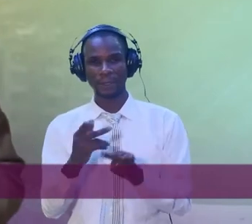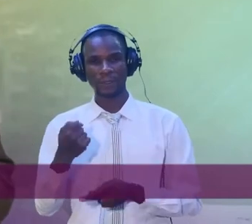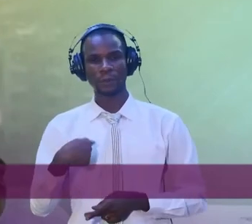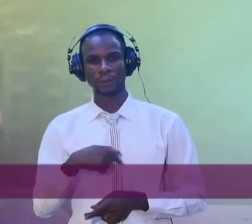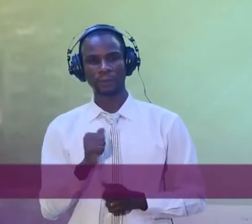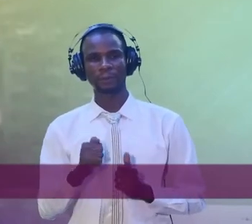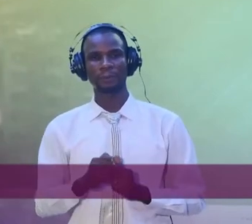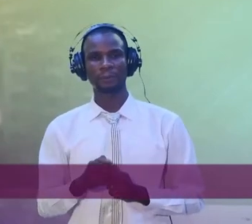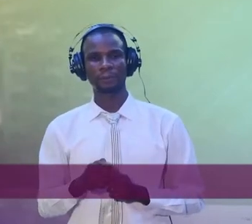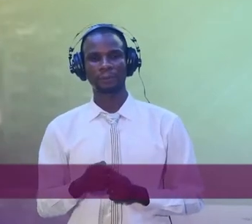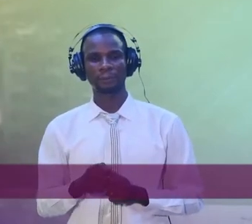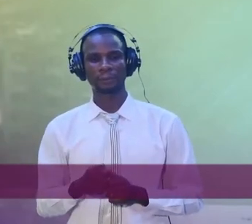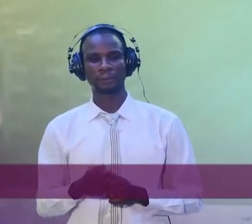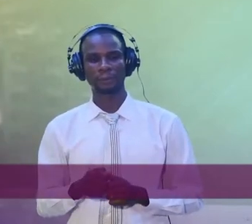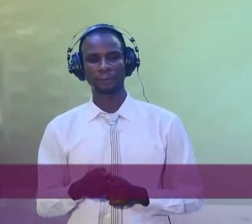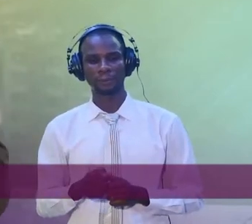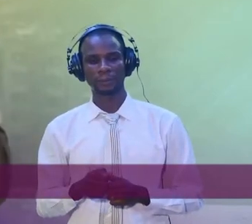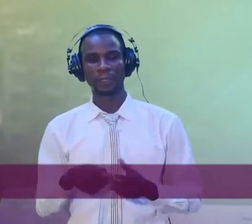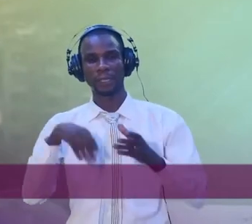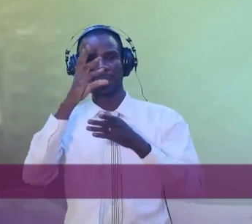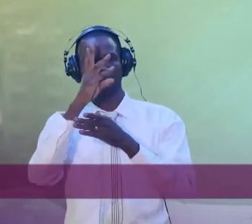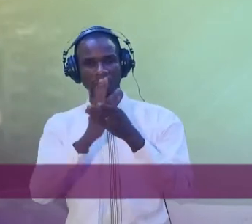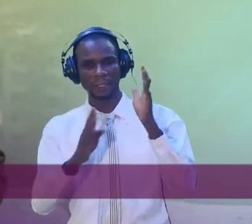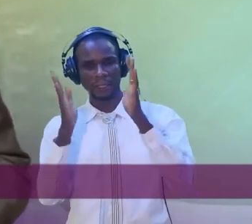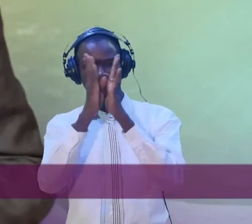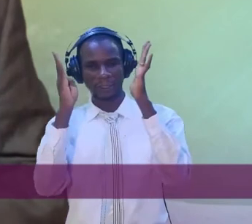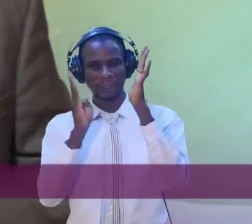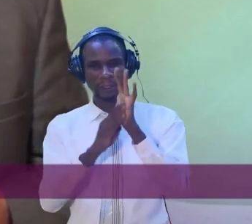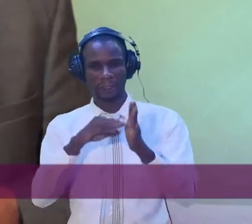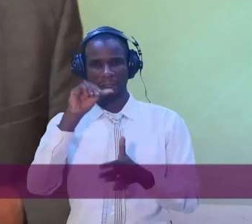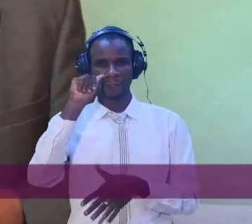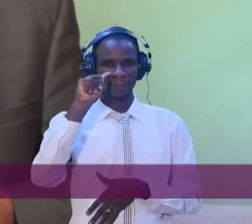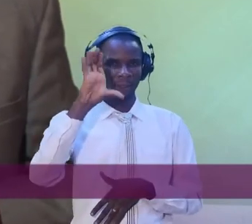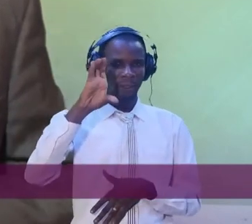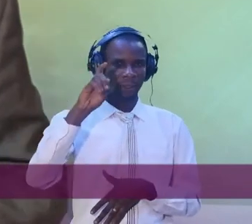Hakuna mtu awaye yote atakayeifanya mambo haya kwa niaba yetu.